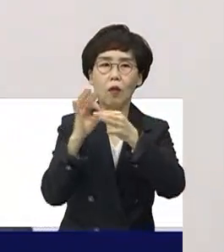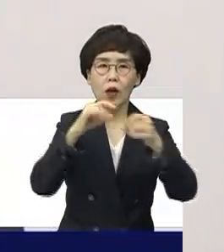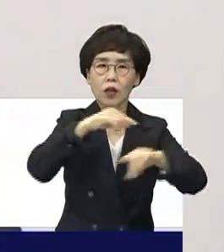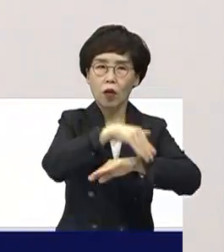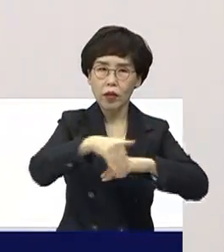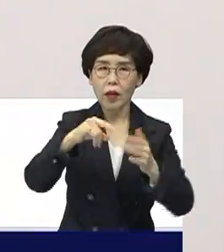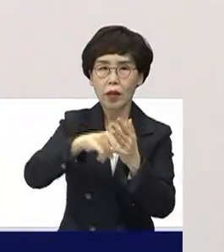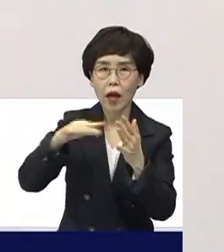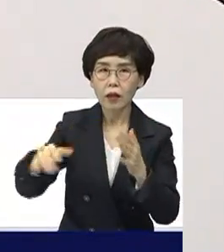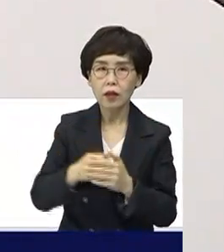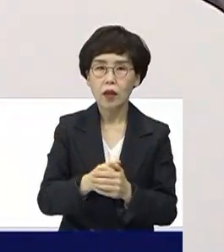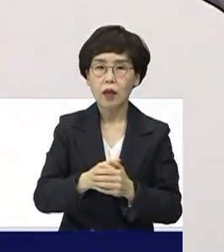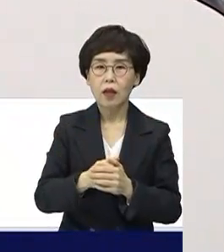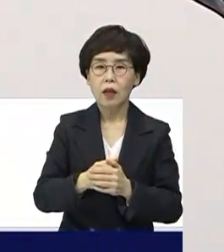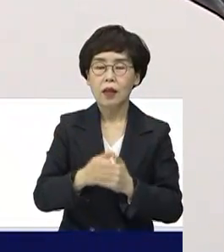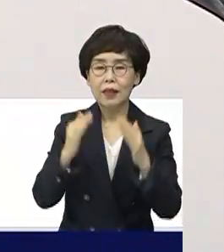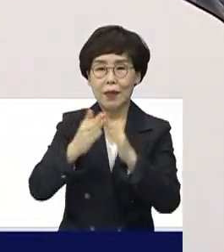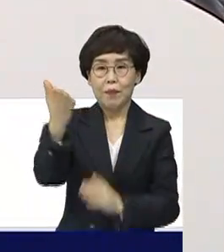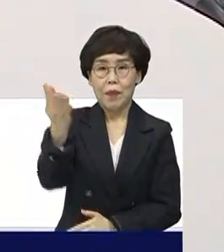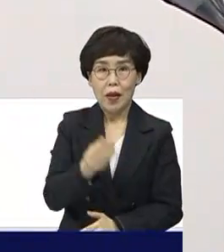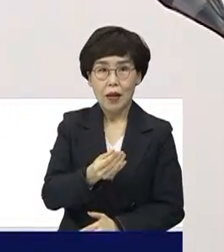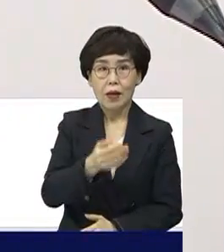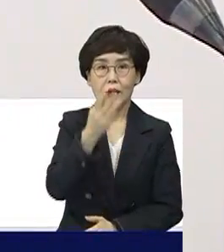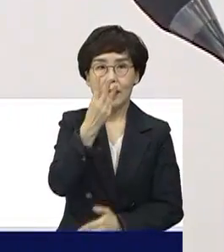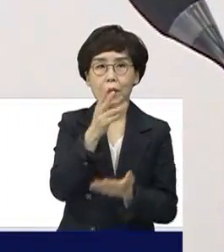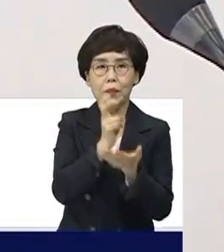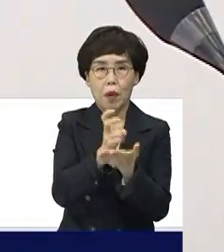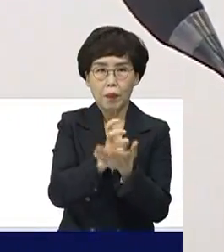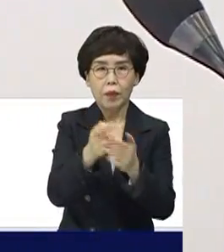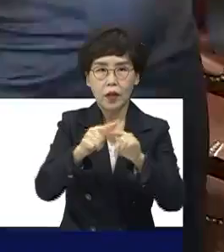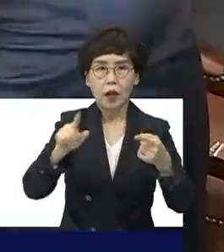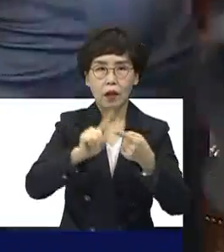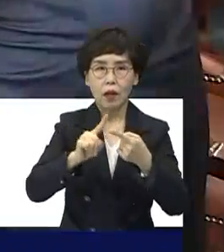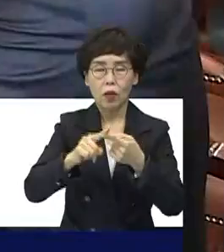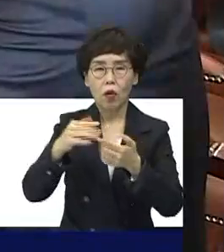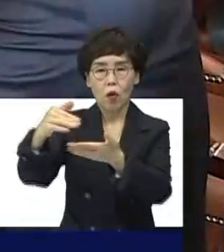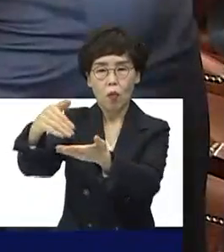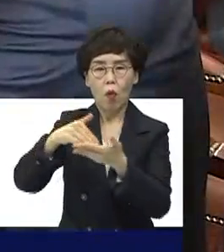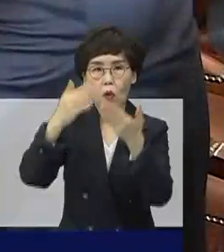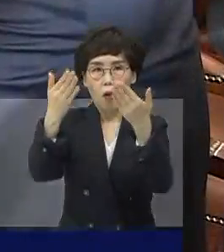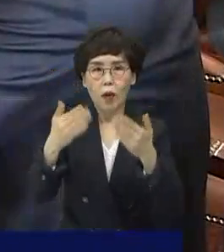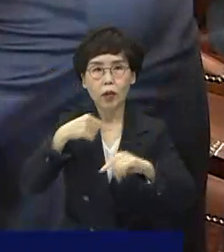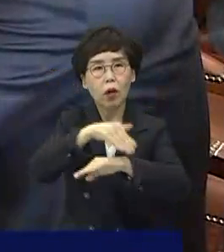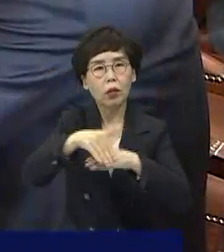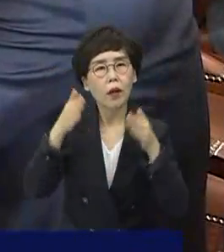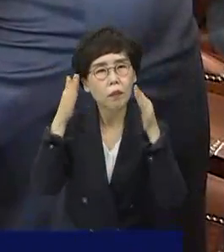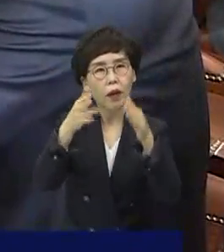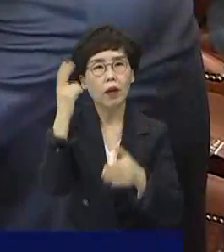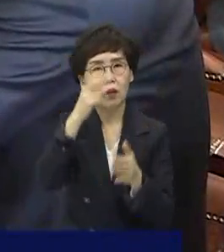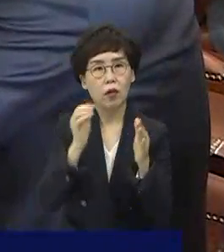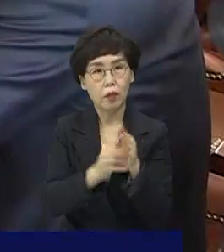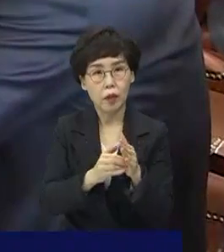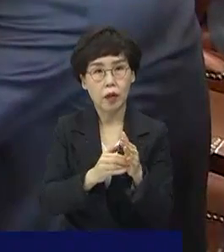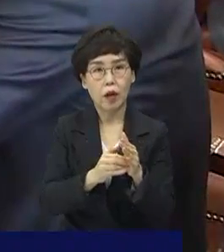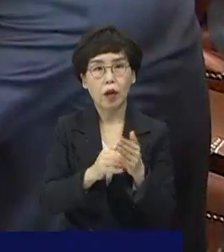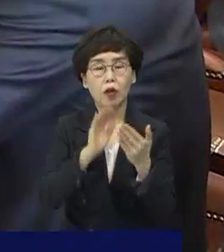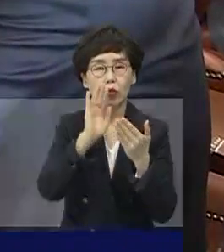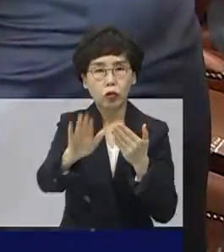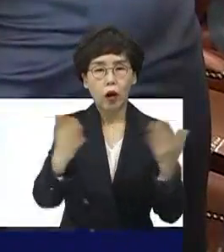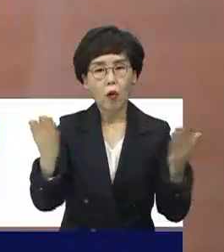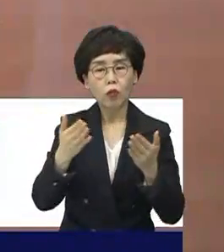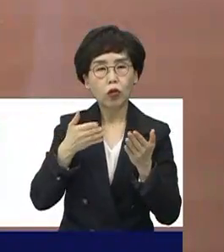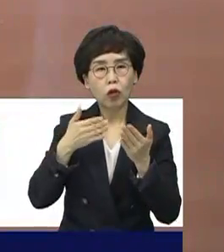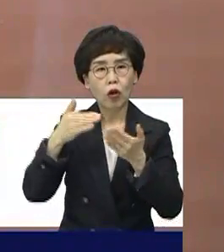세제, 임대차 3법 등 각종 현안에 대해 보고를 받고 정책 방향을 점검했습니다. 이후 인수위는 업무보고